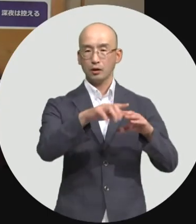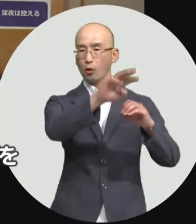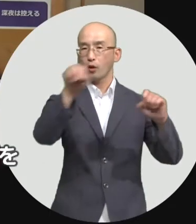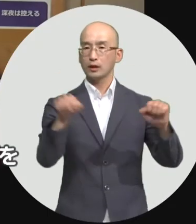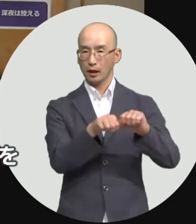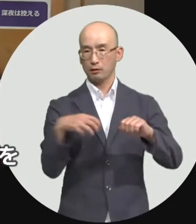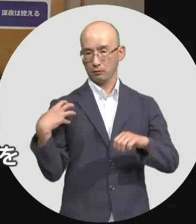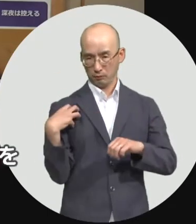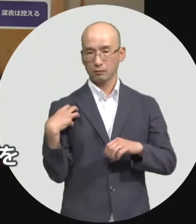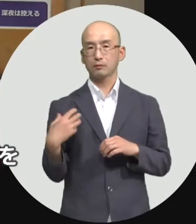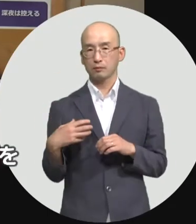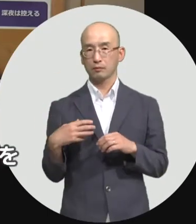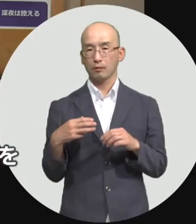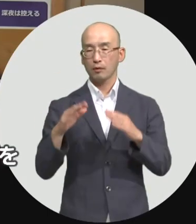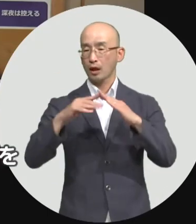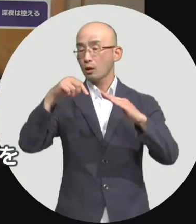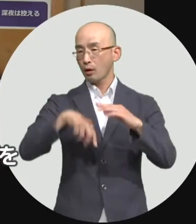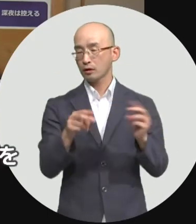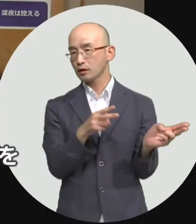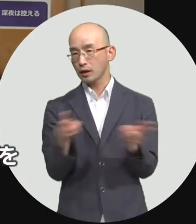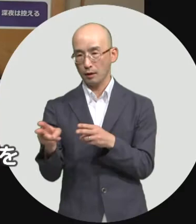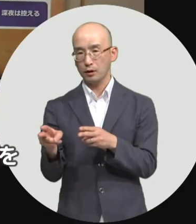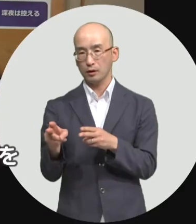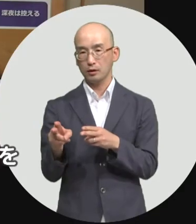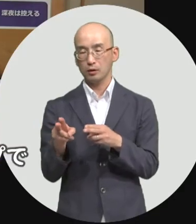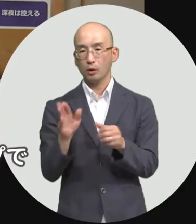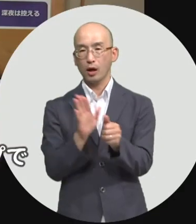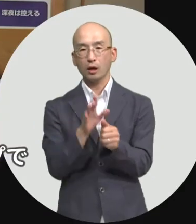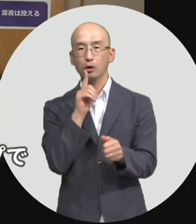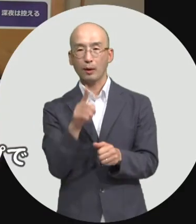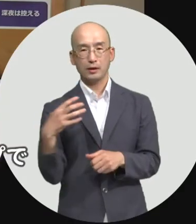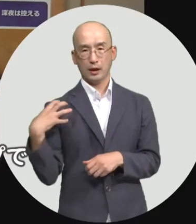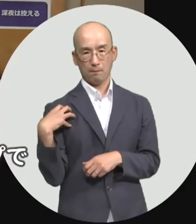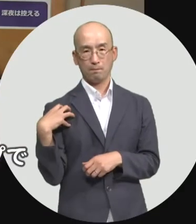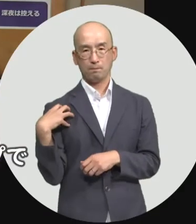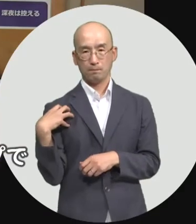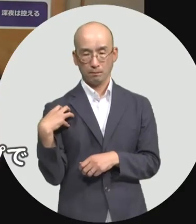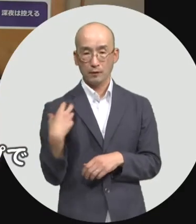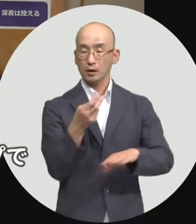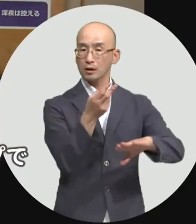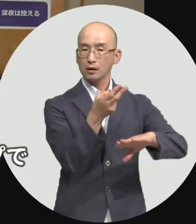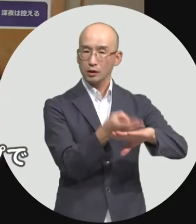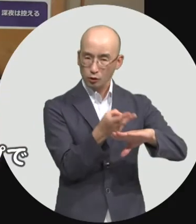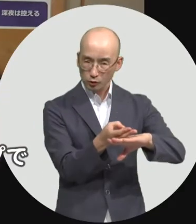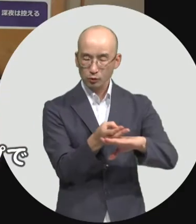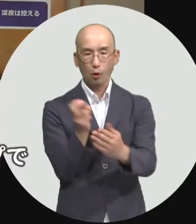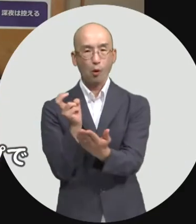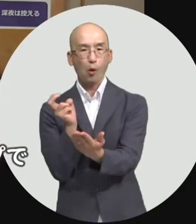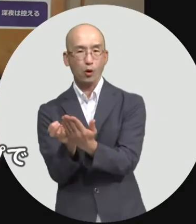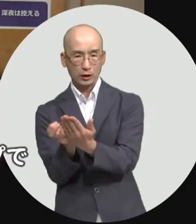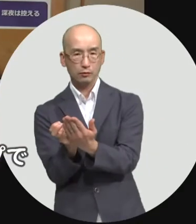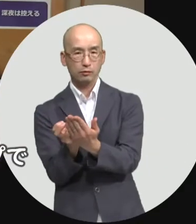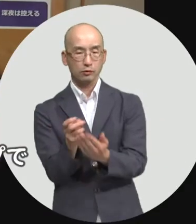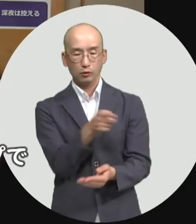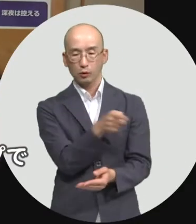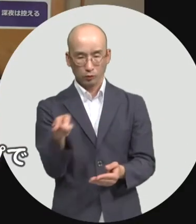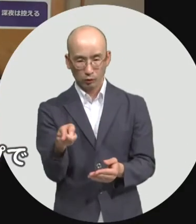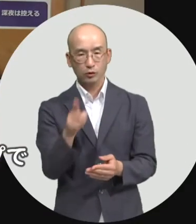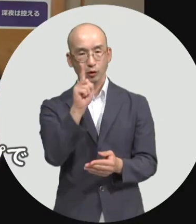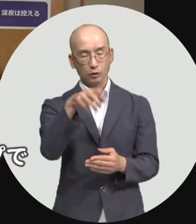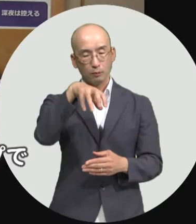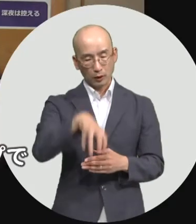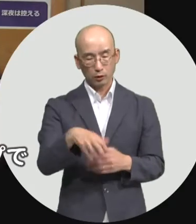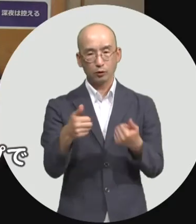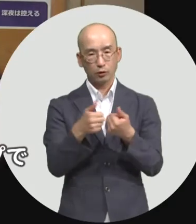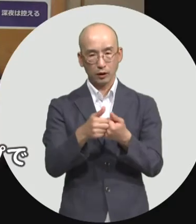からテレワーク制度整備アドバイザーということで、まあ、技術面と本面の双方をワンストップで相談いただくことが可